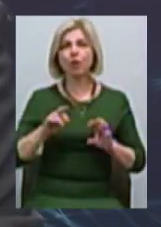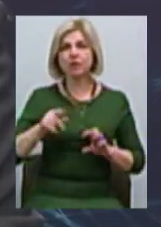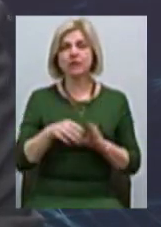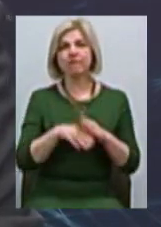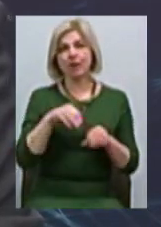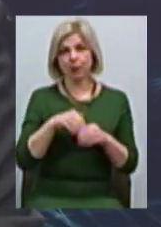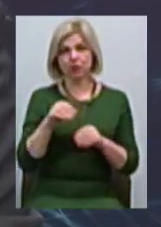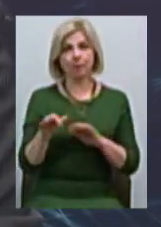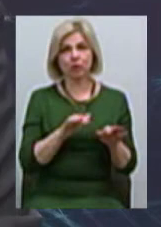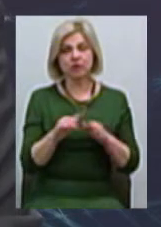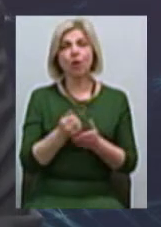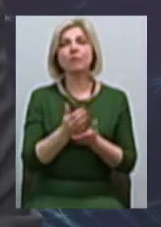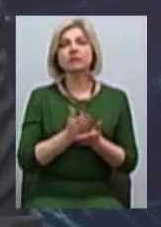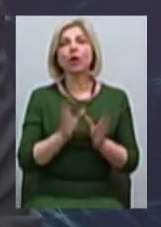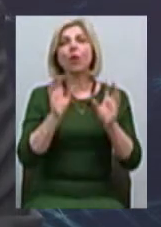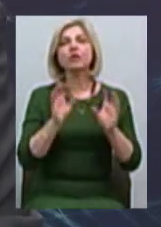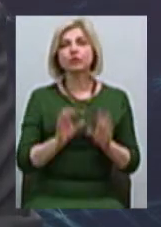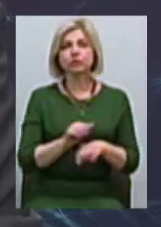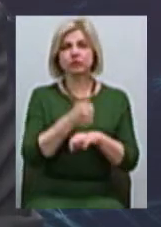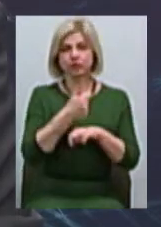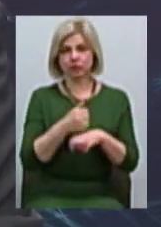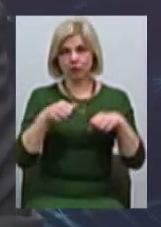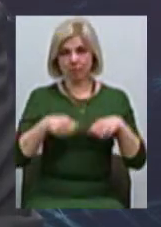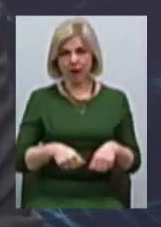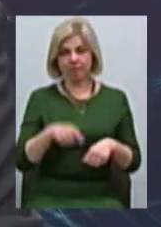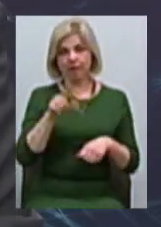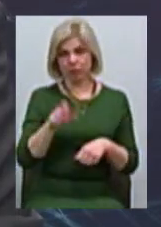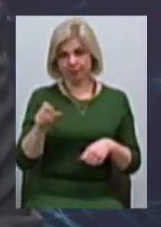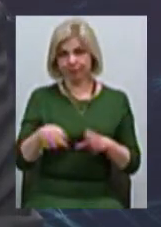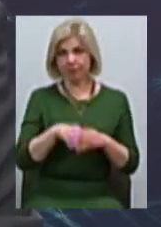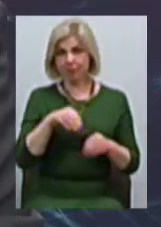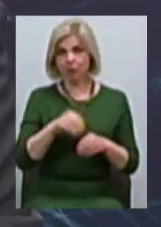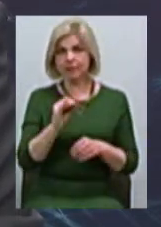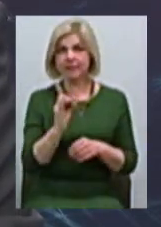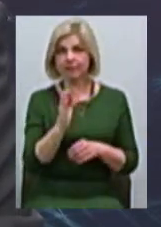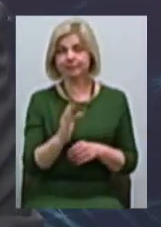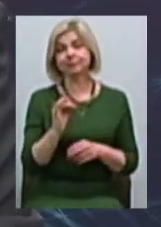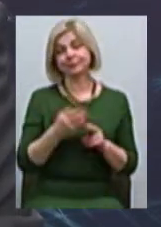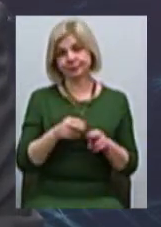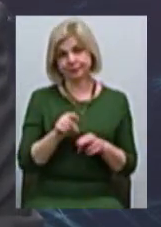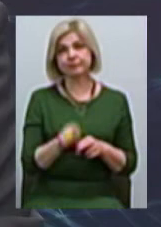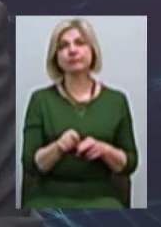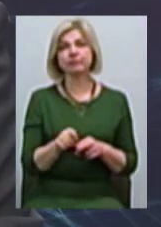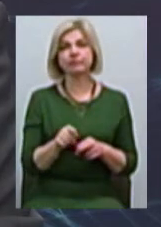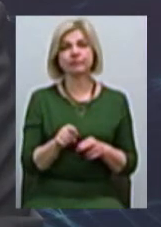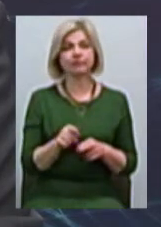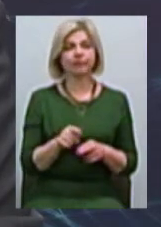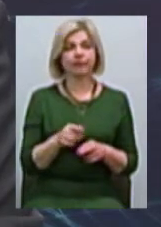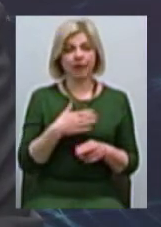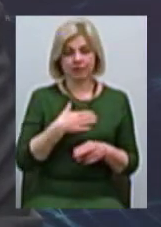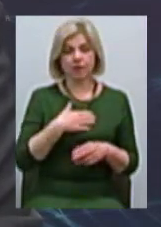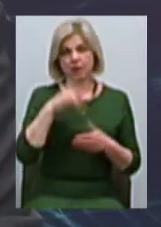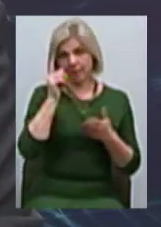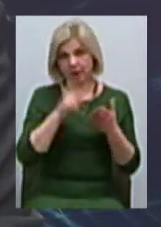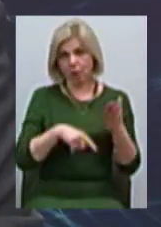процесу, забезпечення конституційного права виборців, тому це, на наше переконання,